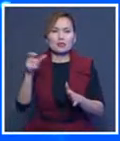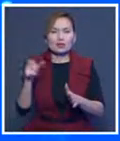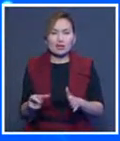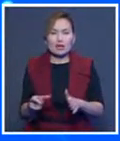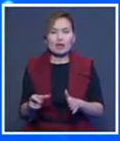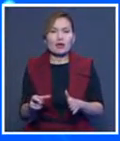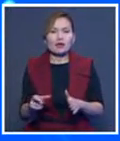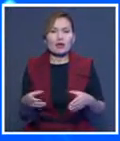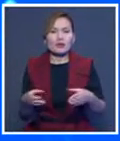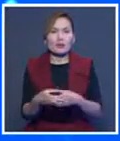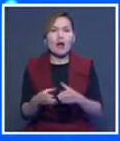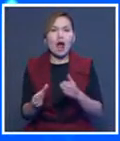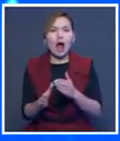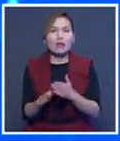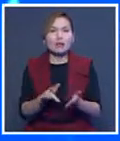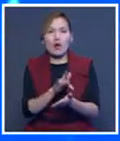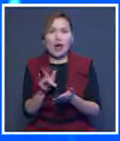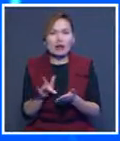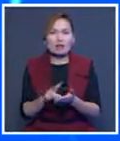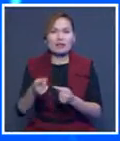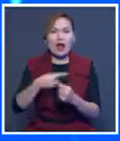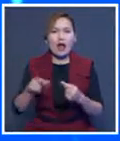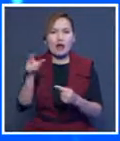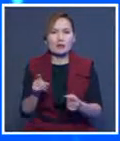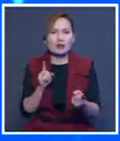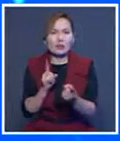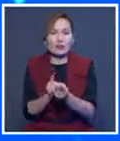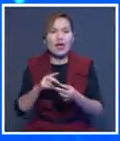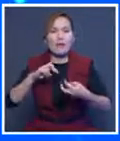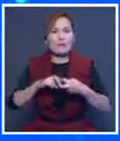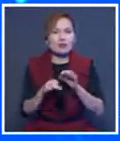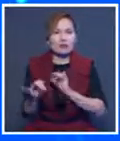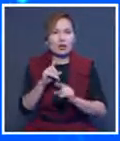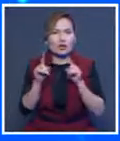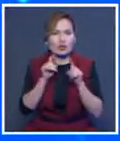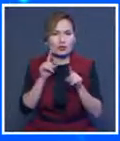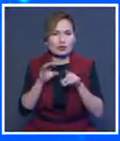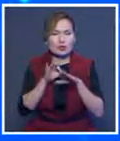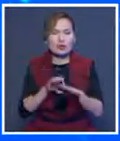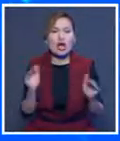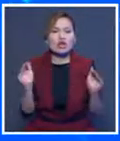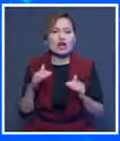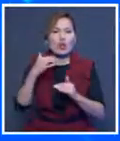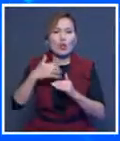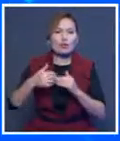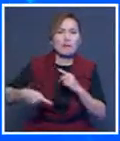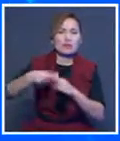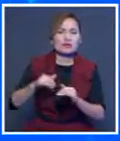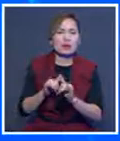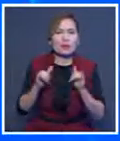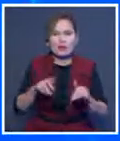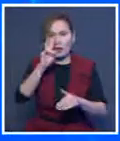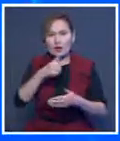Мәжіліс депутаттары атыраулық кәсіпкерлермен кездесіп, бірқатар мәселелермен танысты. Алдымен шағын және орта бизнесті дамытуға бағытталған